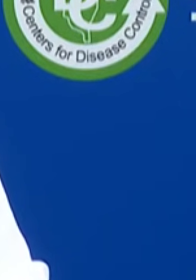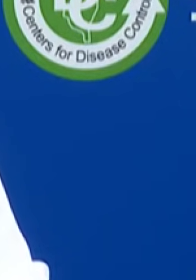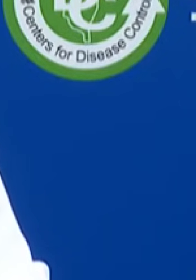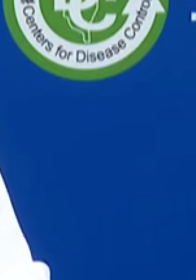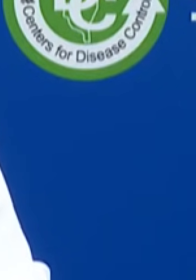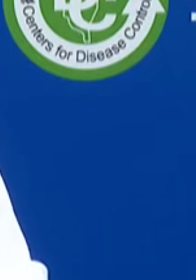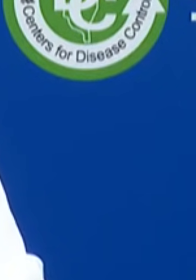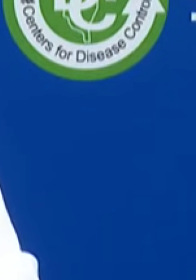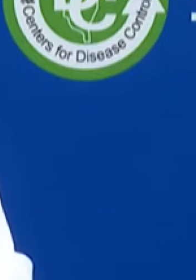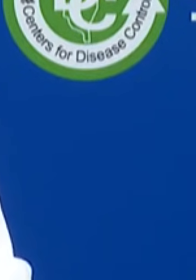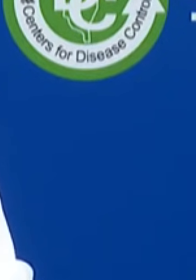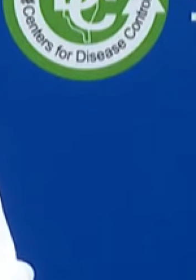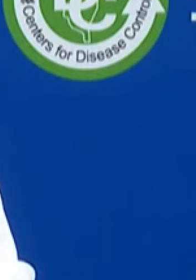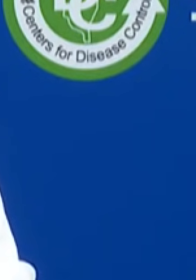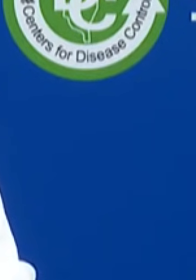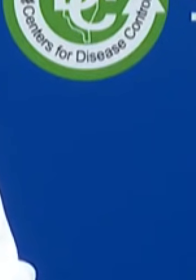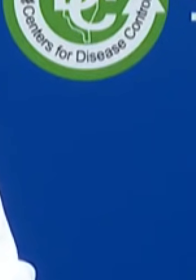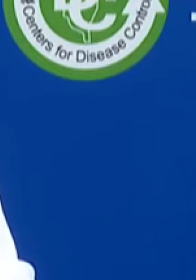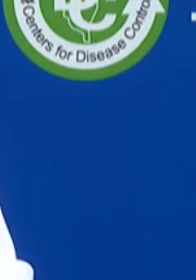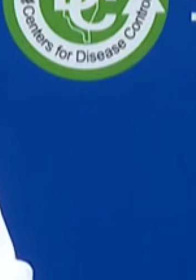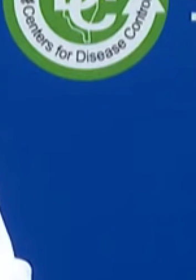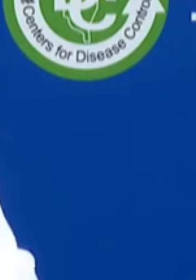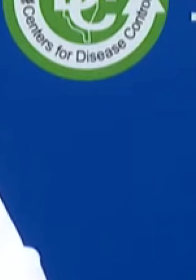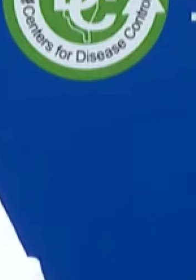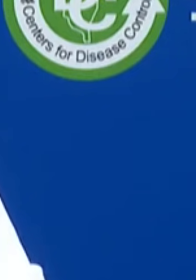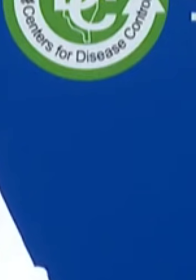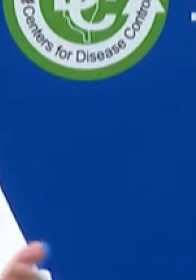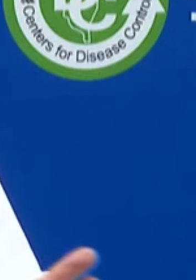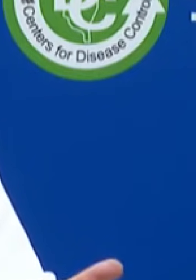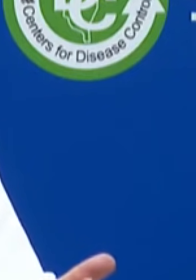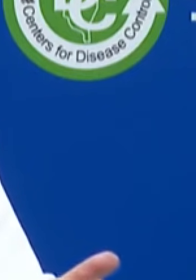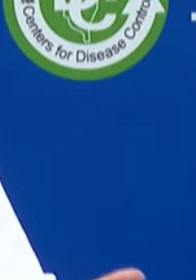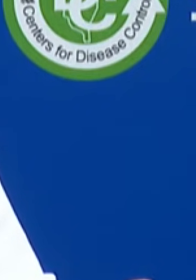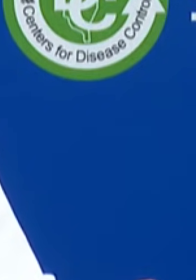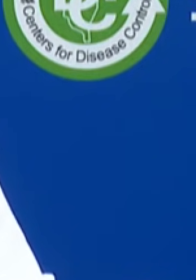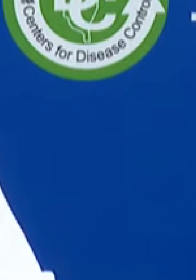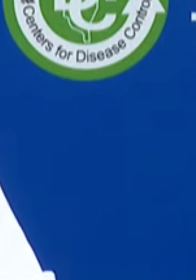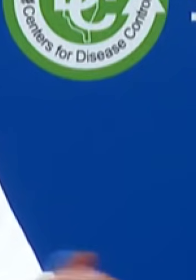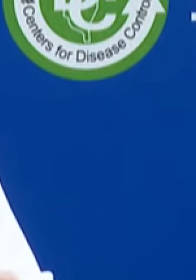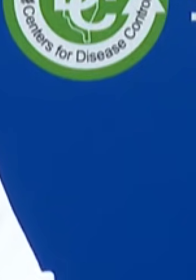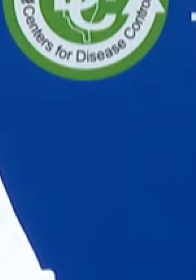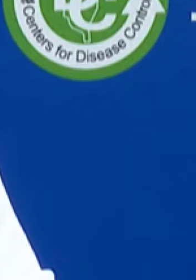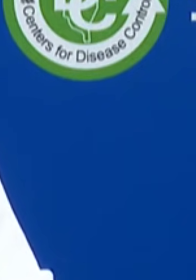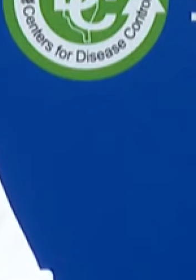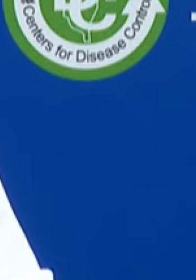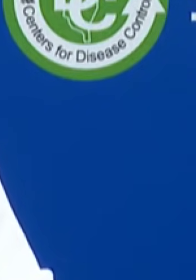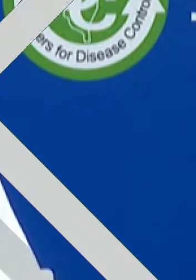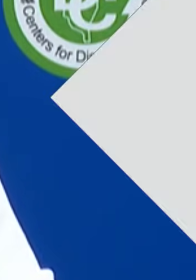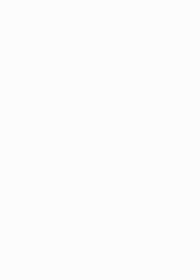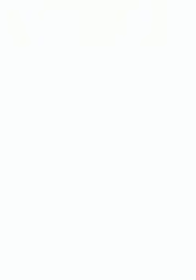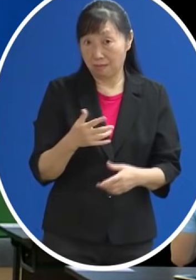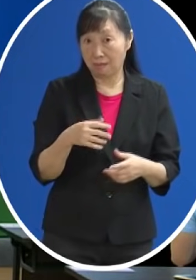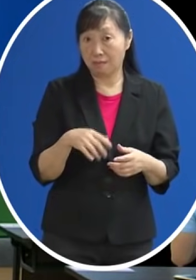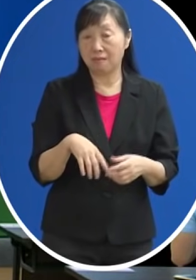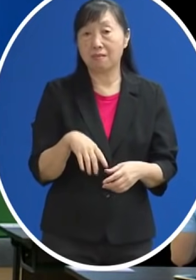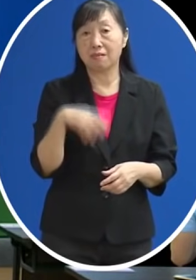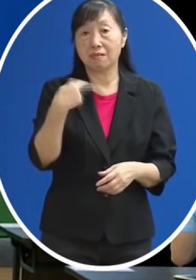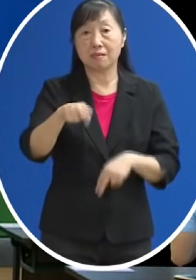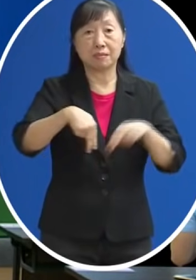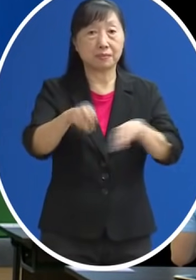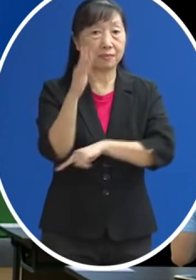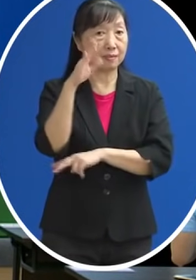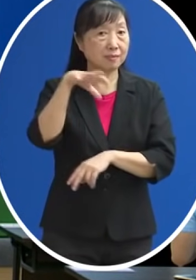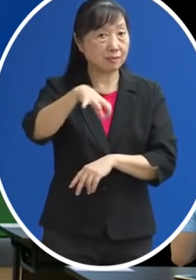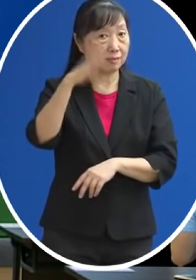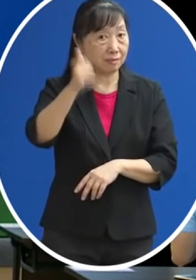都还没有开始嘛，那可能还要看双北这饮食的内容开始之后会不会有什么样的变化。 行政院长苏